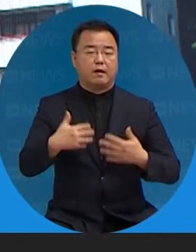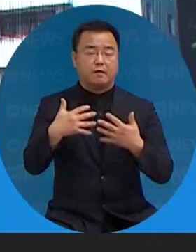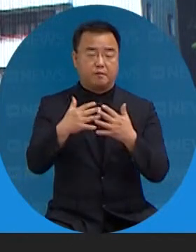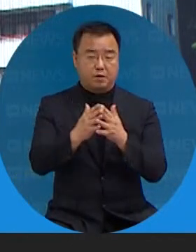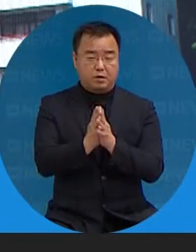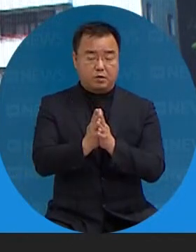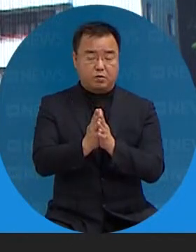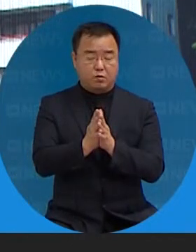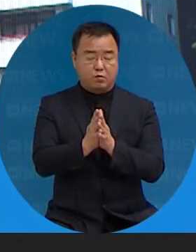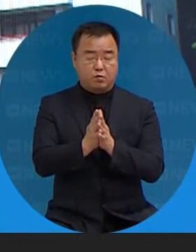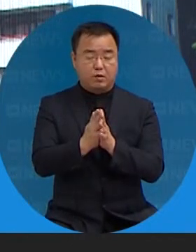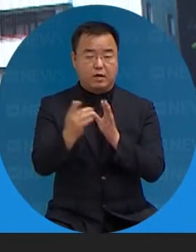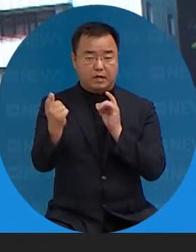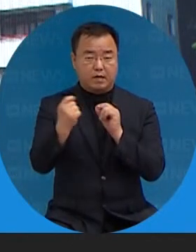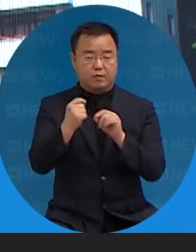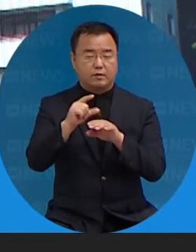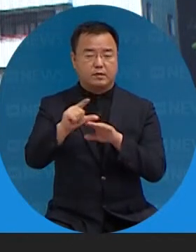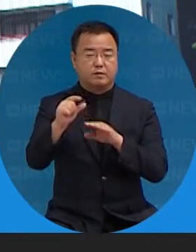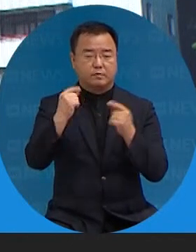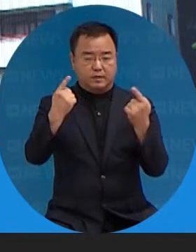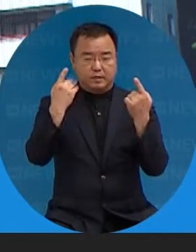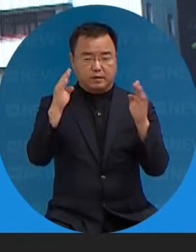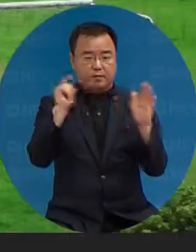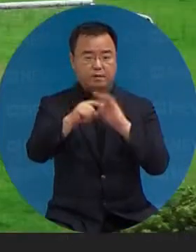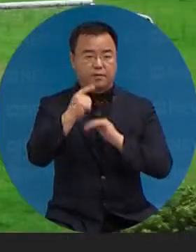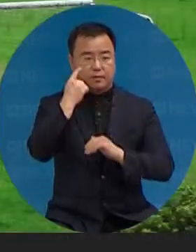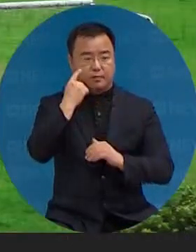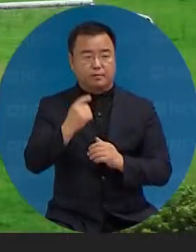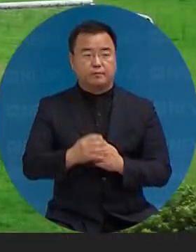답을 고민해 보겠습니다 서유라 기자입니다